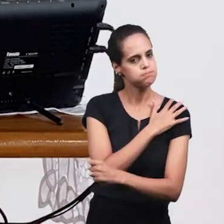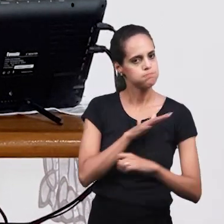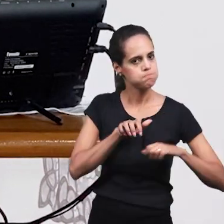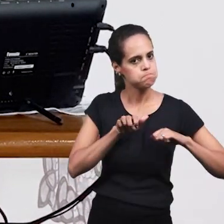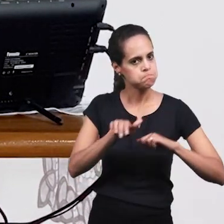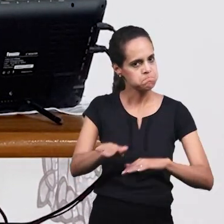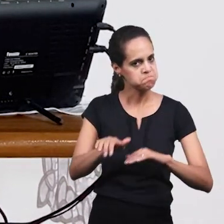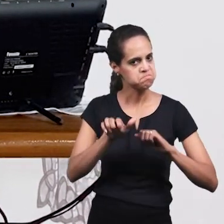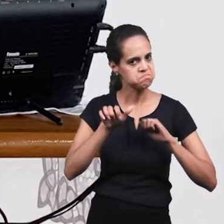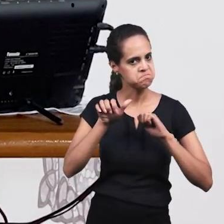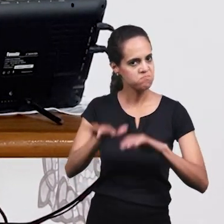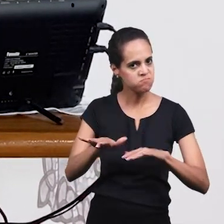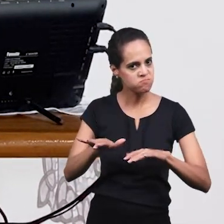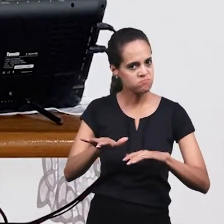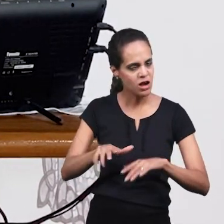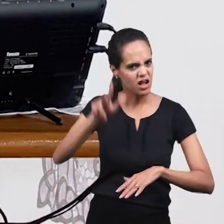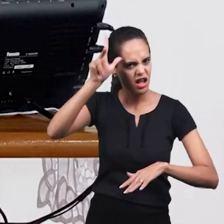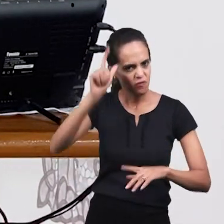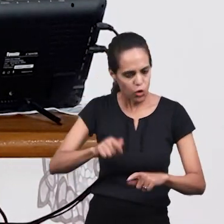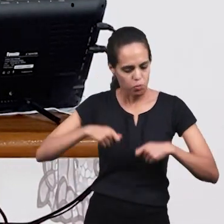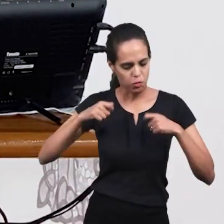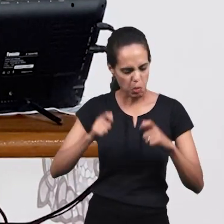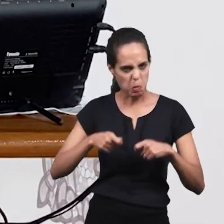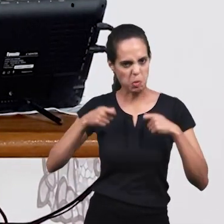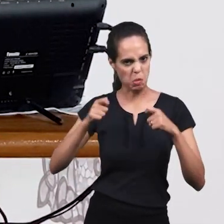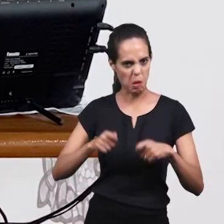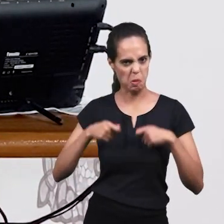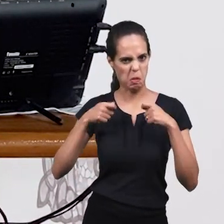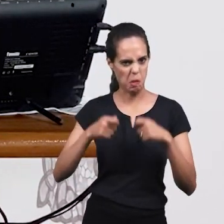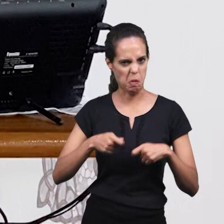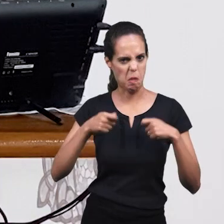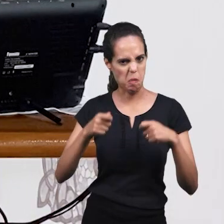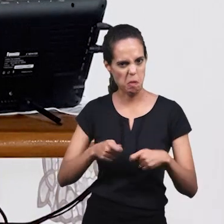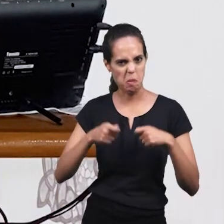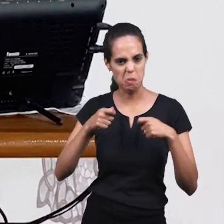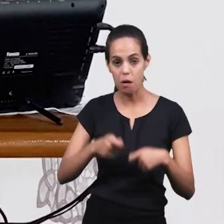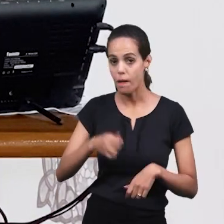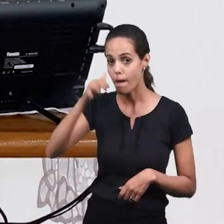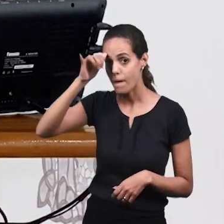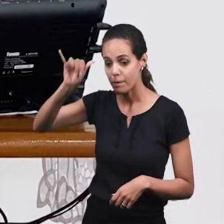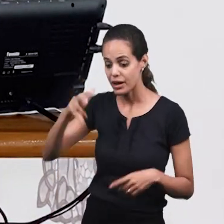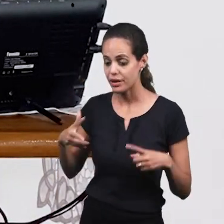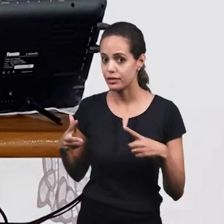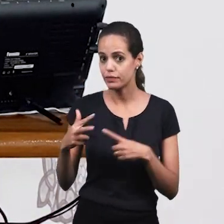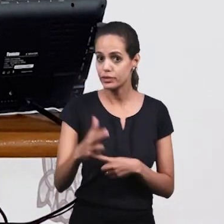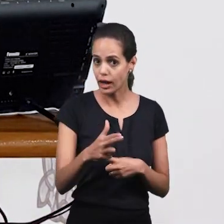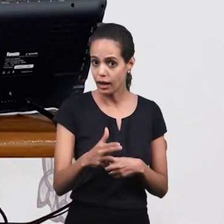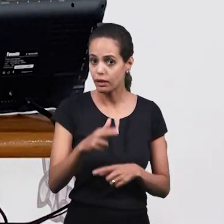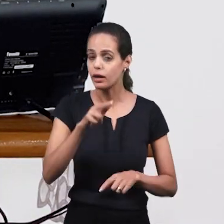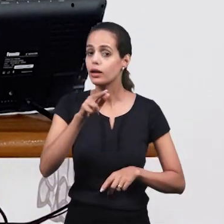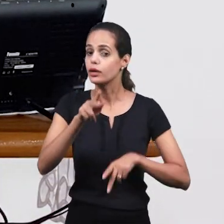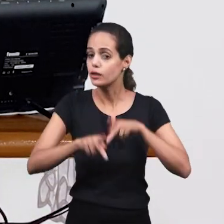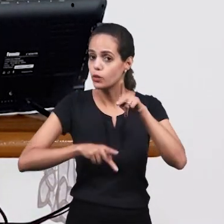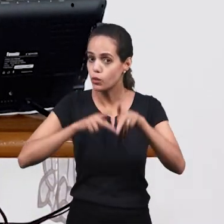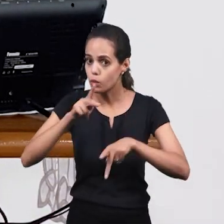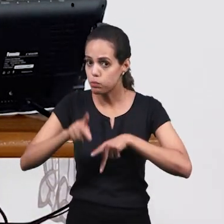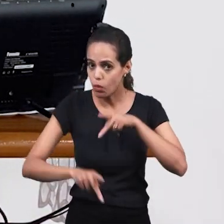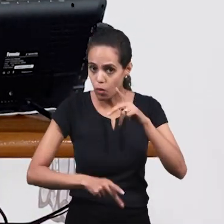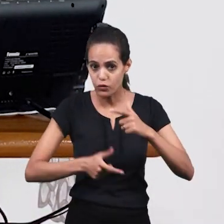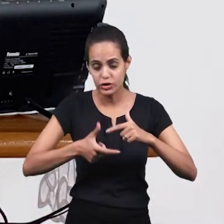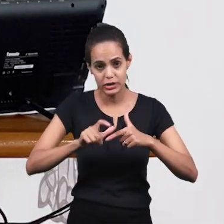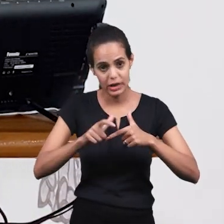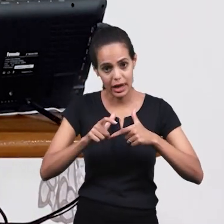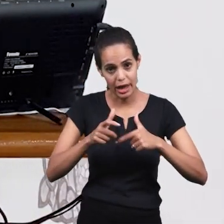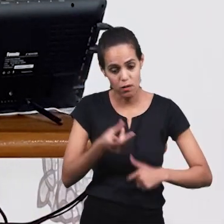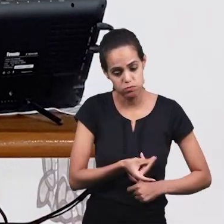qu'Israël sorte d'Égypte, empêcher qu'il aille à la terre promise. Ce n'est pas différent du moment où nous